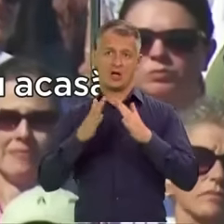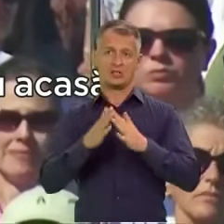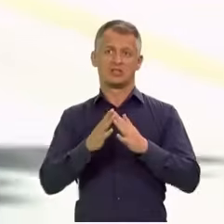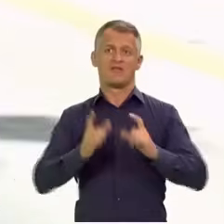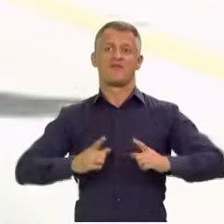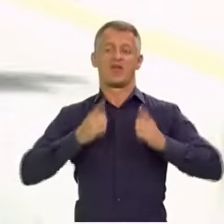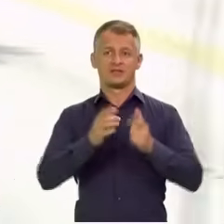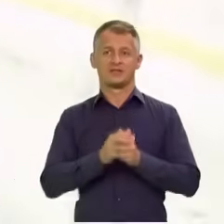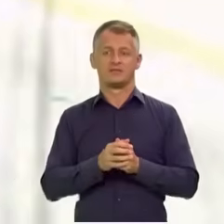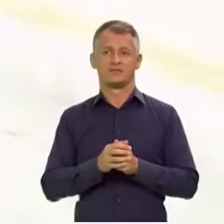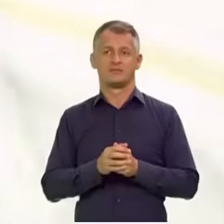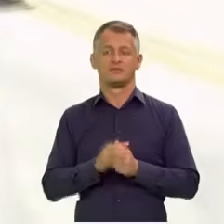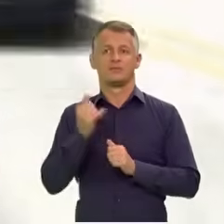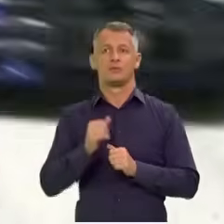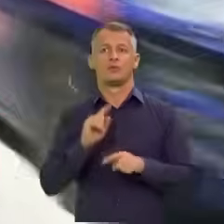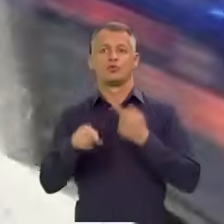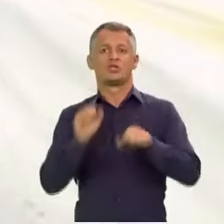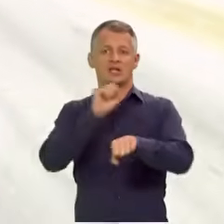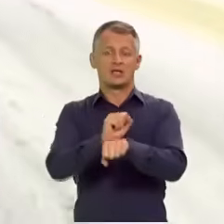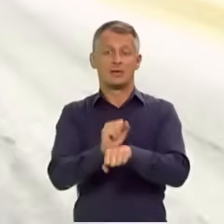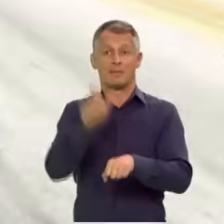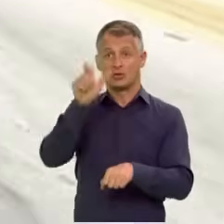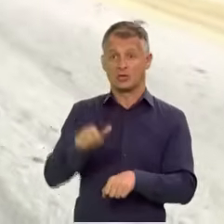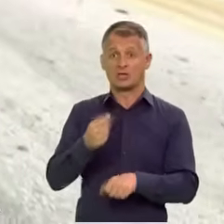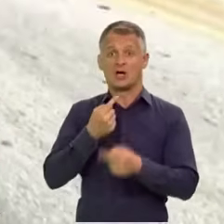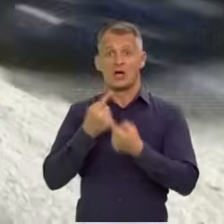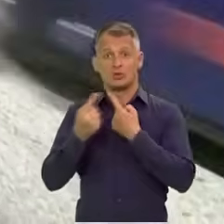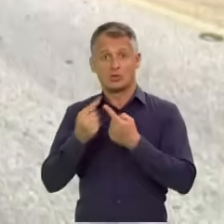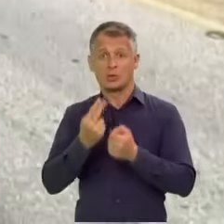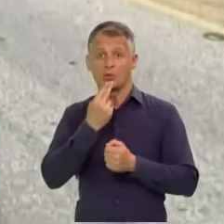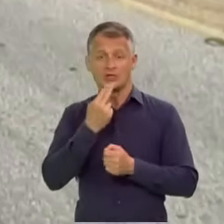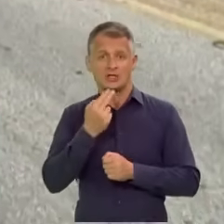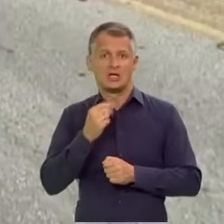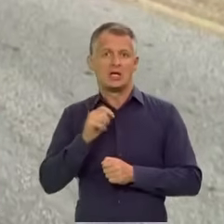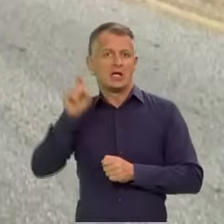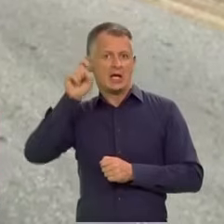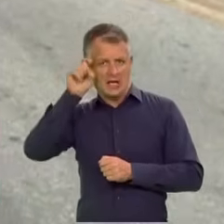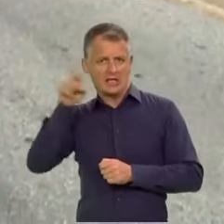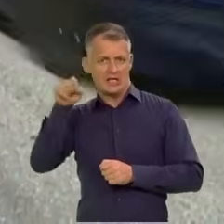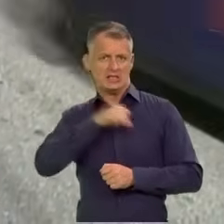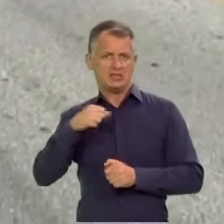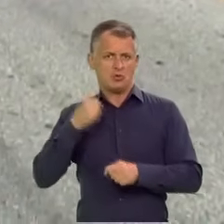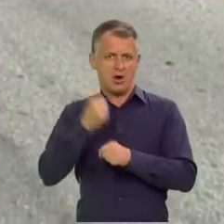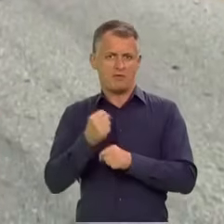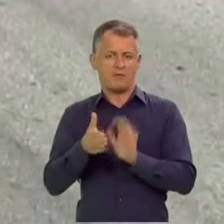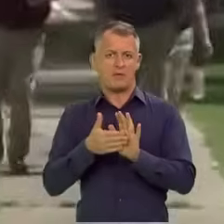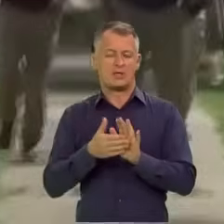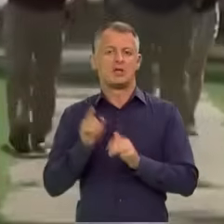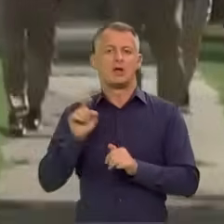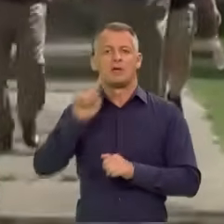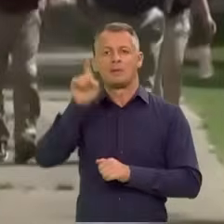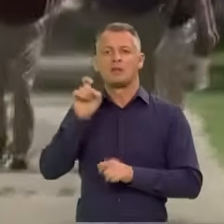alive. Odată arestat, suspectul a vorbit cu anchetatorii, care cred că a acționat singur, dar au refuzat să spună dacă știu ce l-a